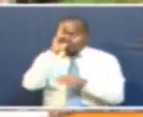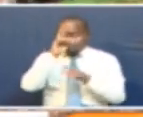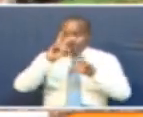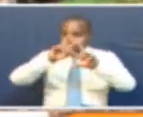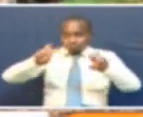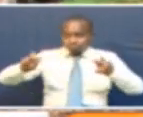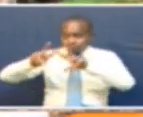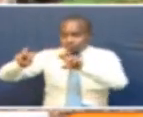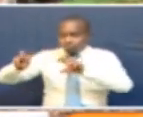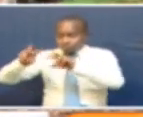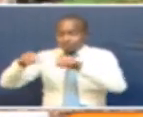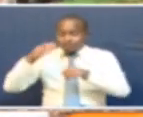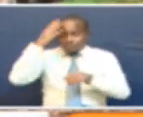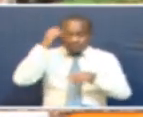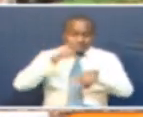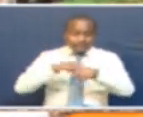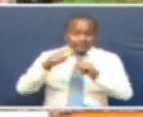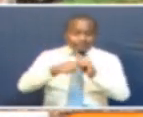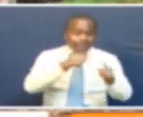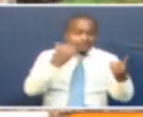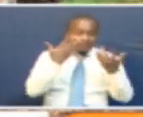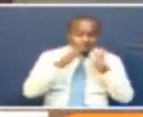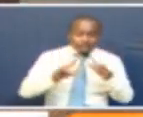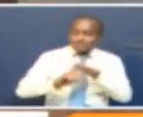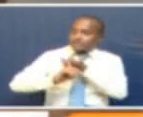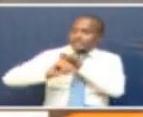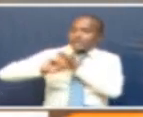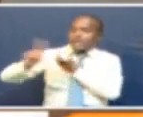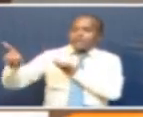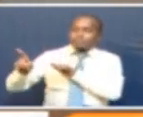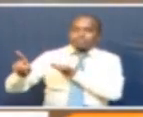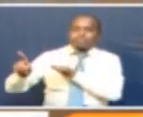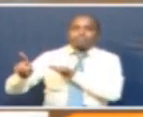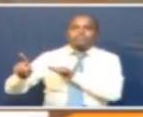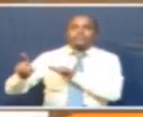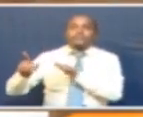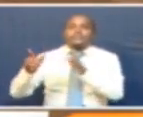ya kutoroka kufuatia tukio hilo, huku mwili wa marehemu